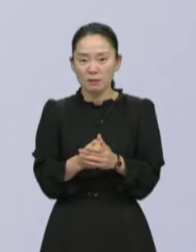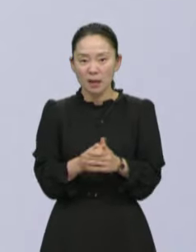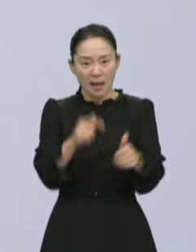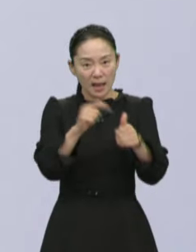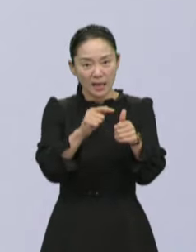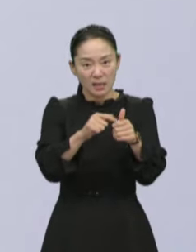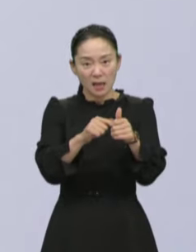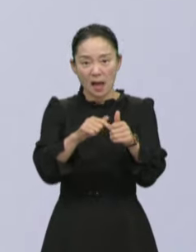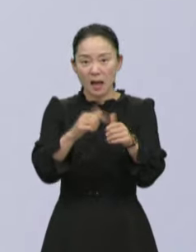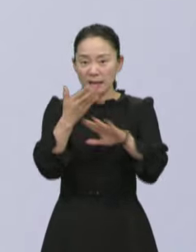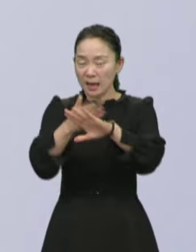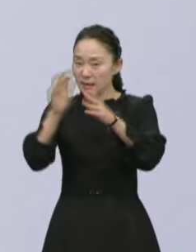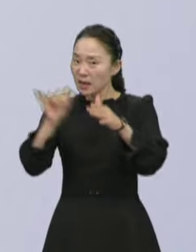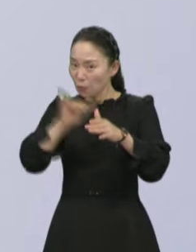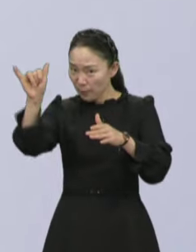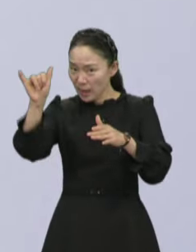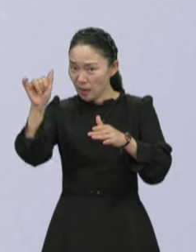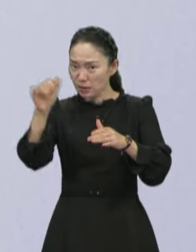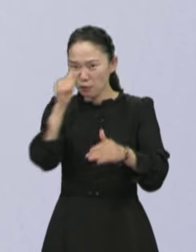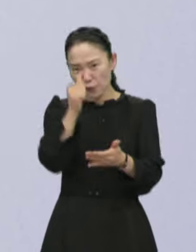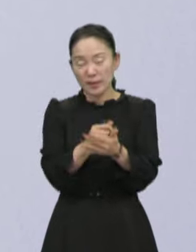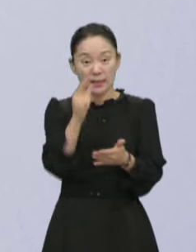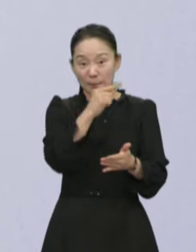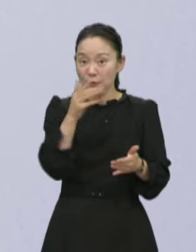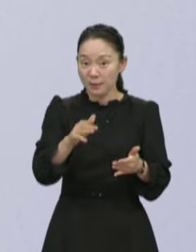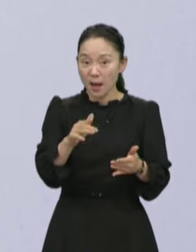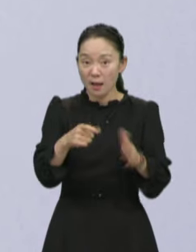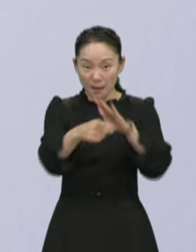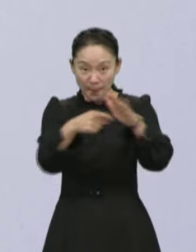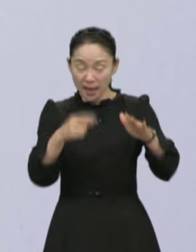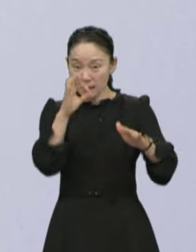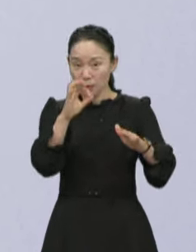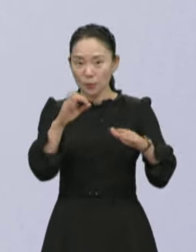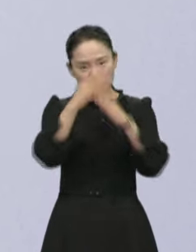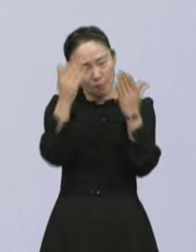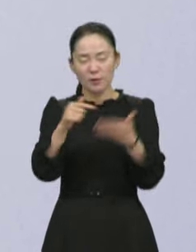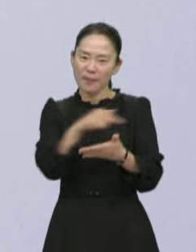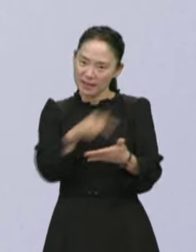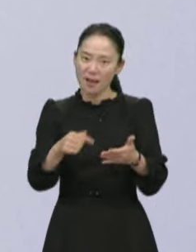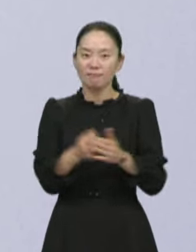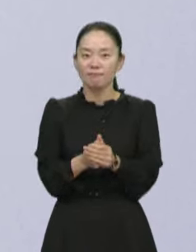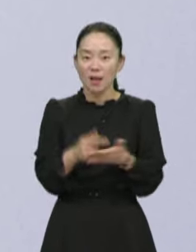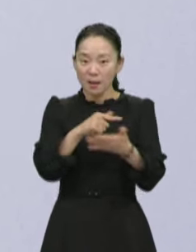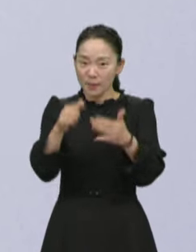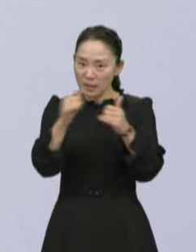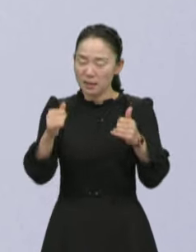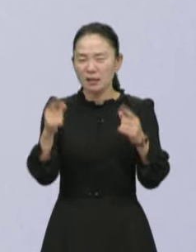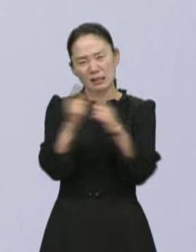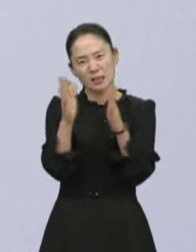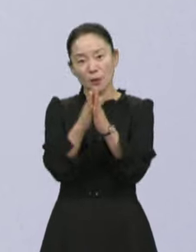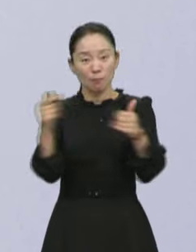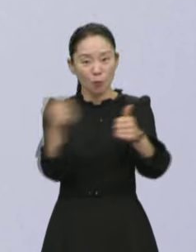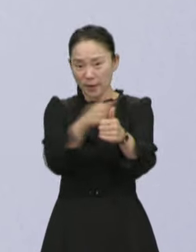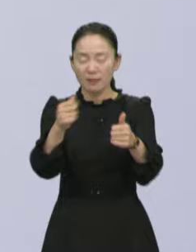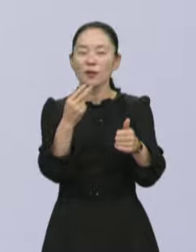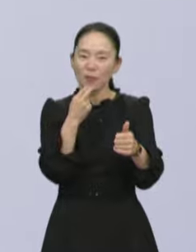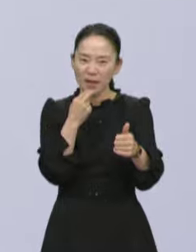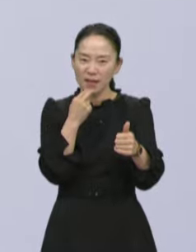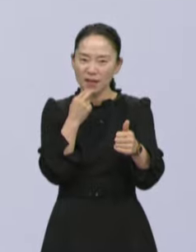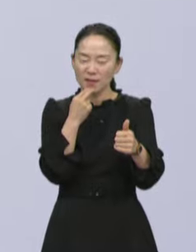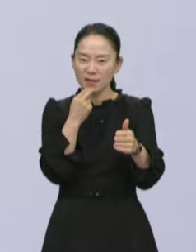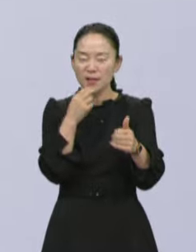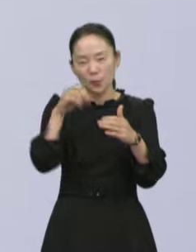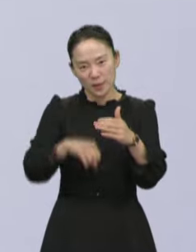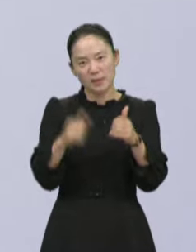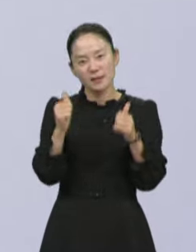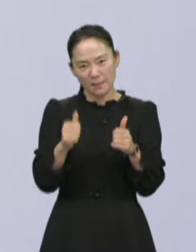해외로 도피하는 등 죄질이 매우 나쁘다면서도 빼앗은 금액 전부를 배상했고 피해자들을 직접 폭행하지 않았다는 점 등을